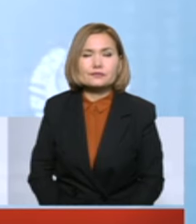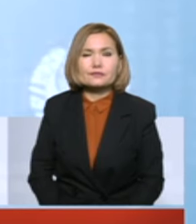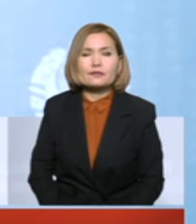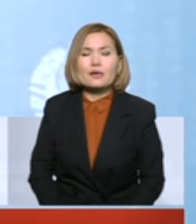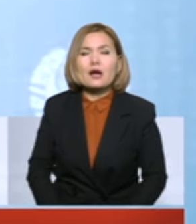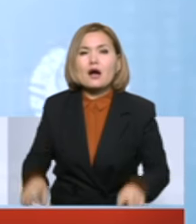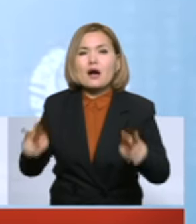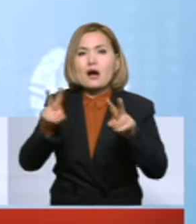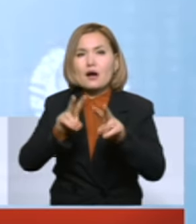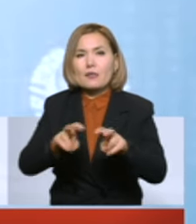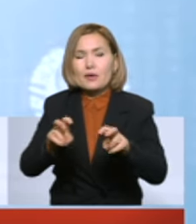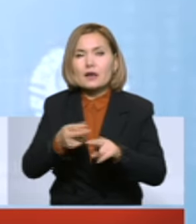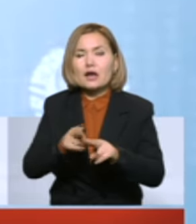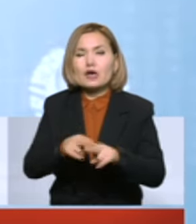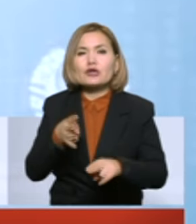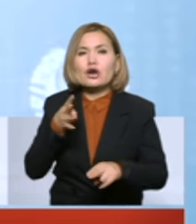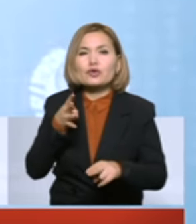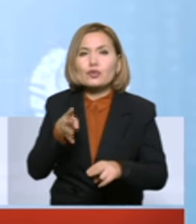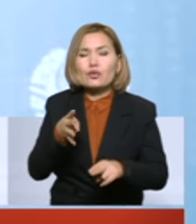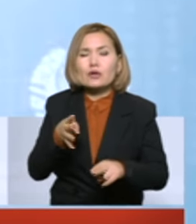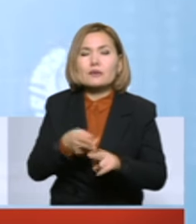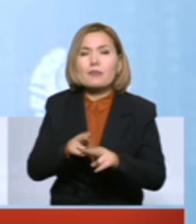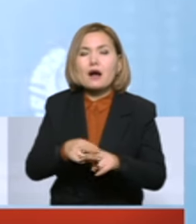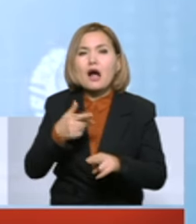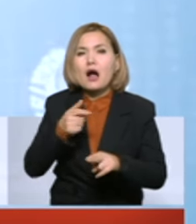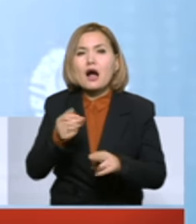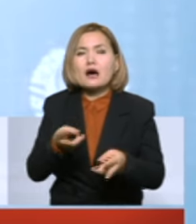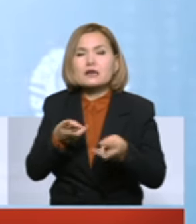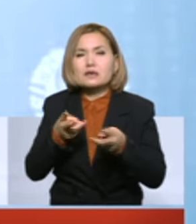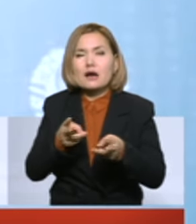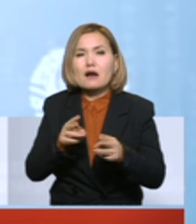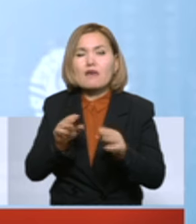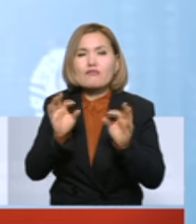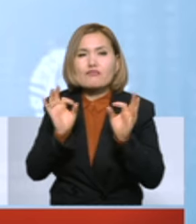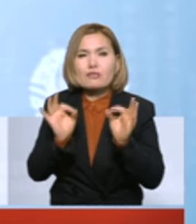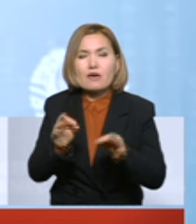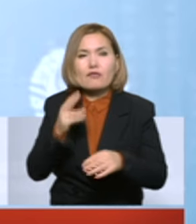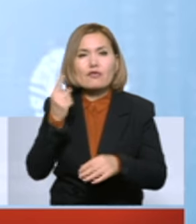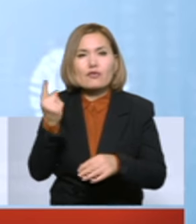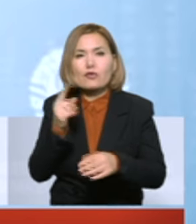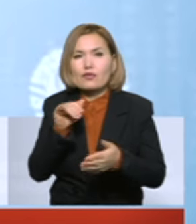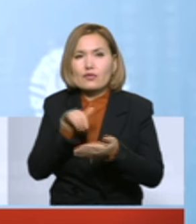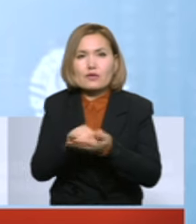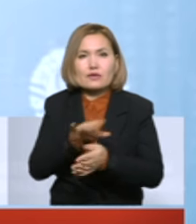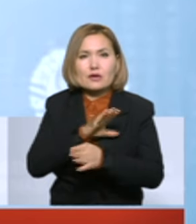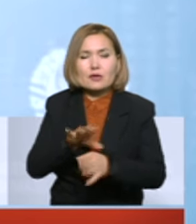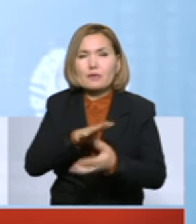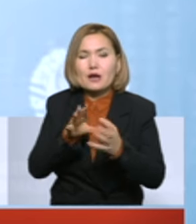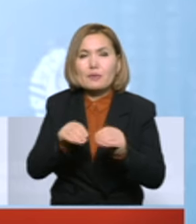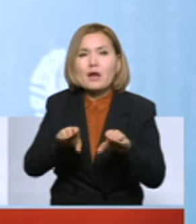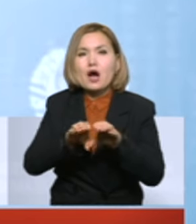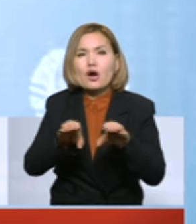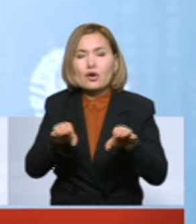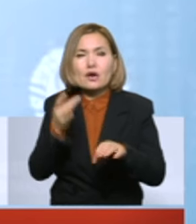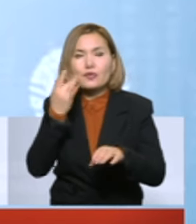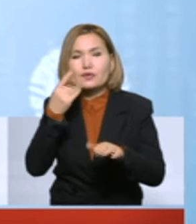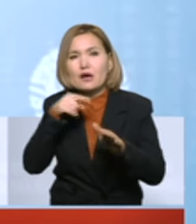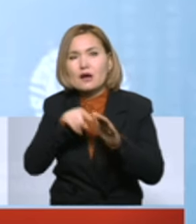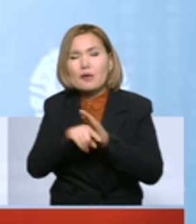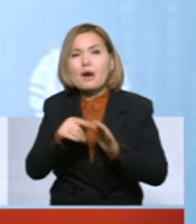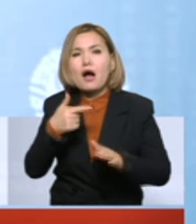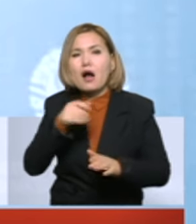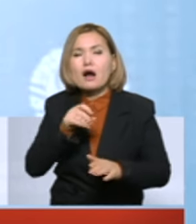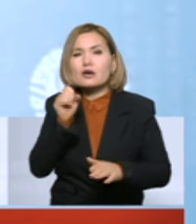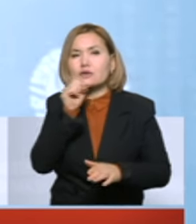Тексеру кезінде 4000-нан астам газ пештерінің қауіпсіздік автоматтары дұрыс орнатылмағанын анықтадық. Стандартқа сай емес құбырлар арқылы газ жабдығына